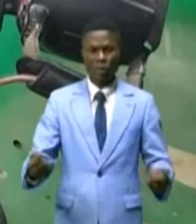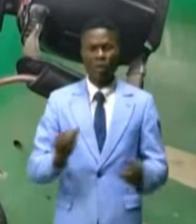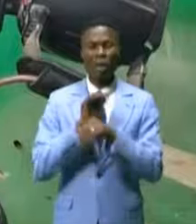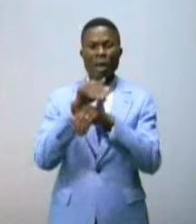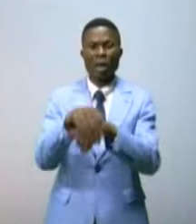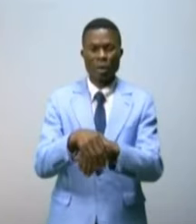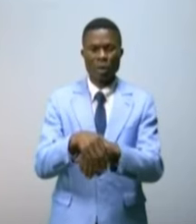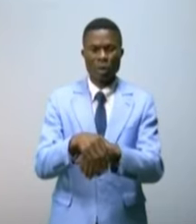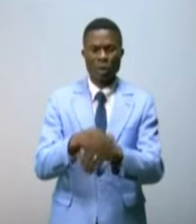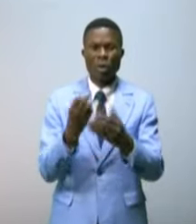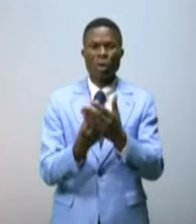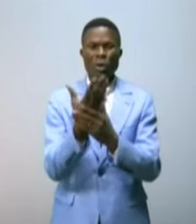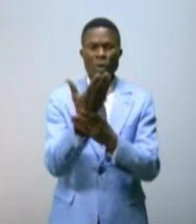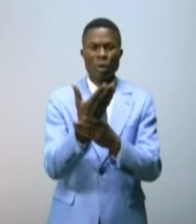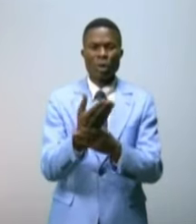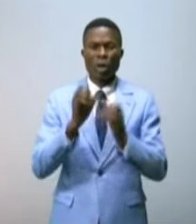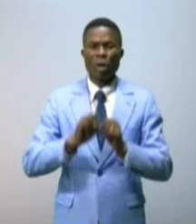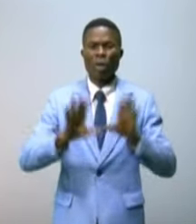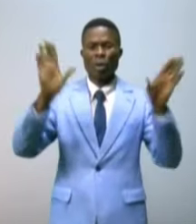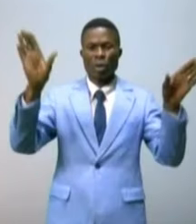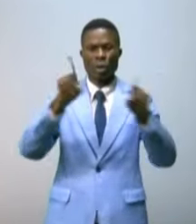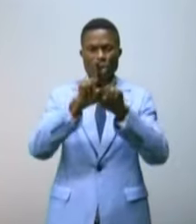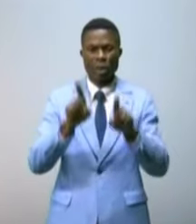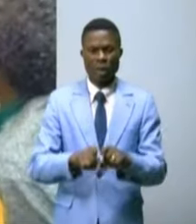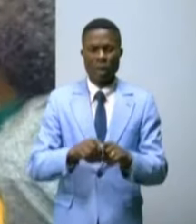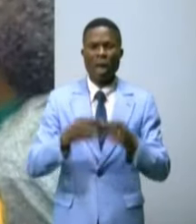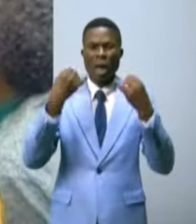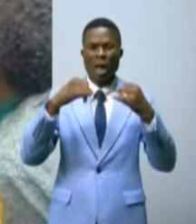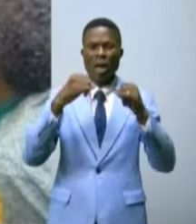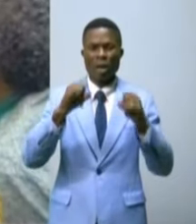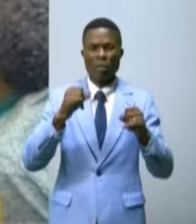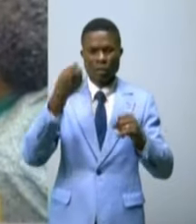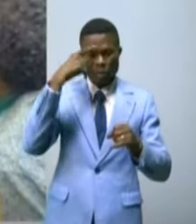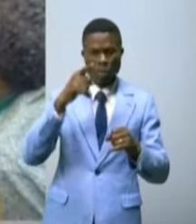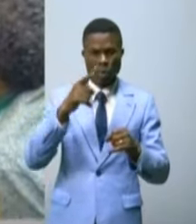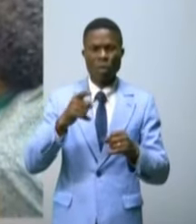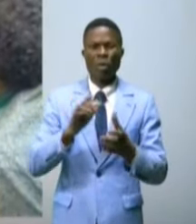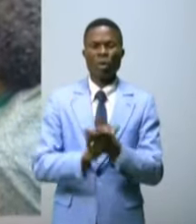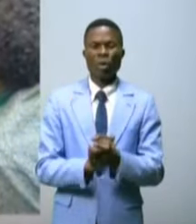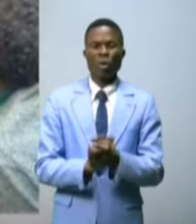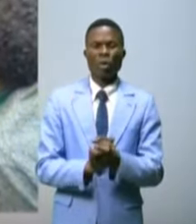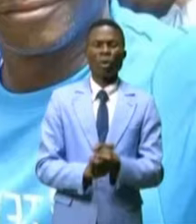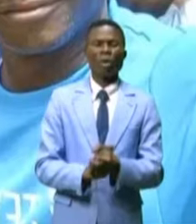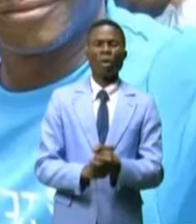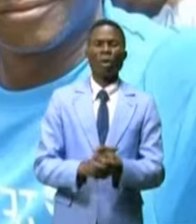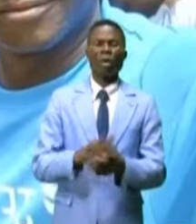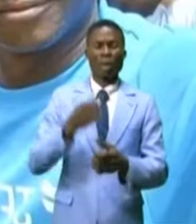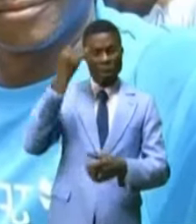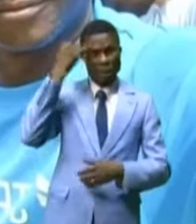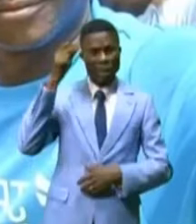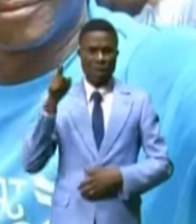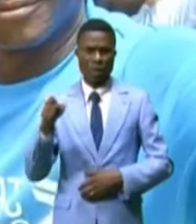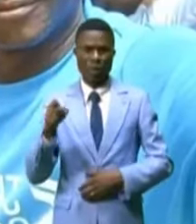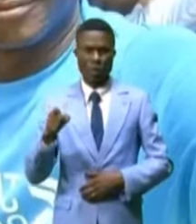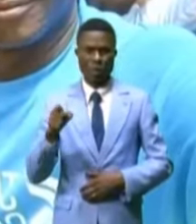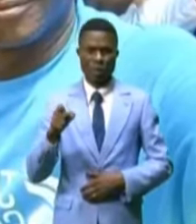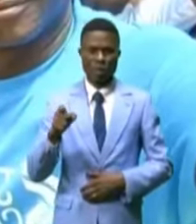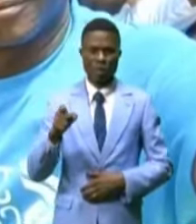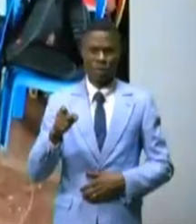participer à la production des émissions et autres magazines en faveur de leur père. Selon Thierry Kasongo-Muyumba,